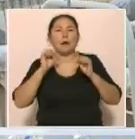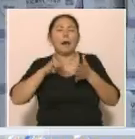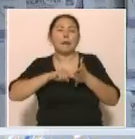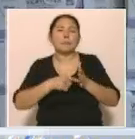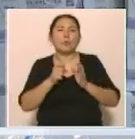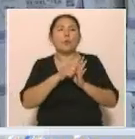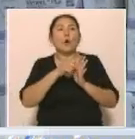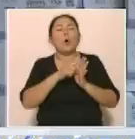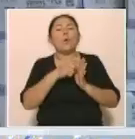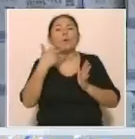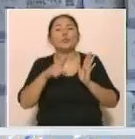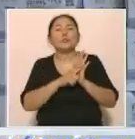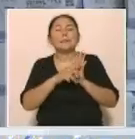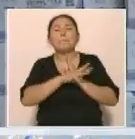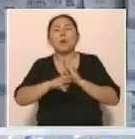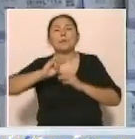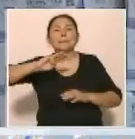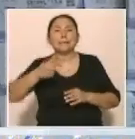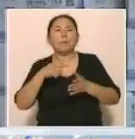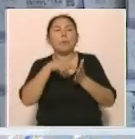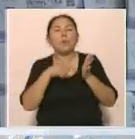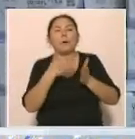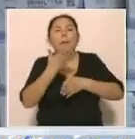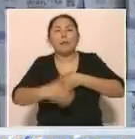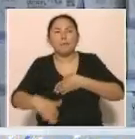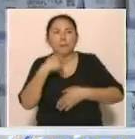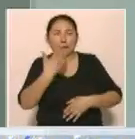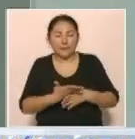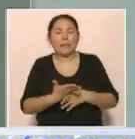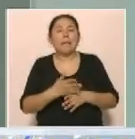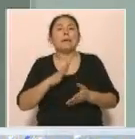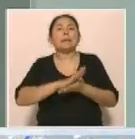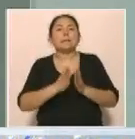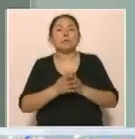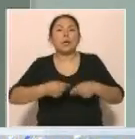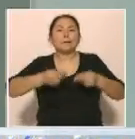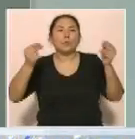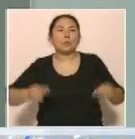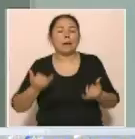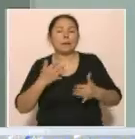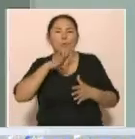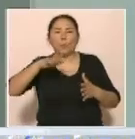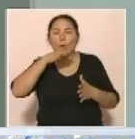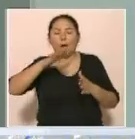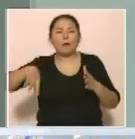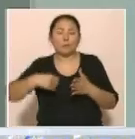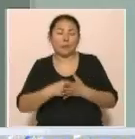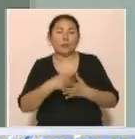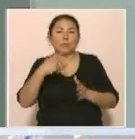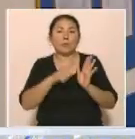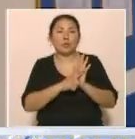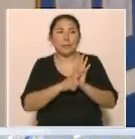37 миллион теңге бөлініп, облыстық диспансер медициналық ұйымдарымен келісім шарт отырған. Осы уақытқа дейін оның 27